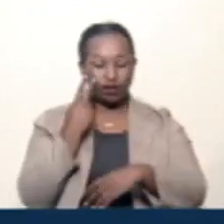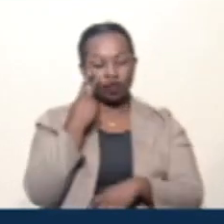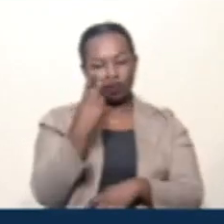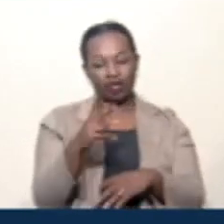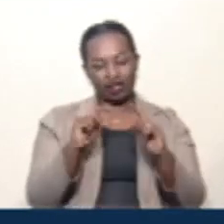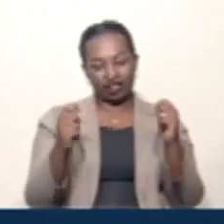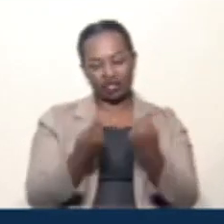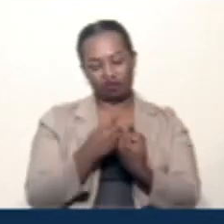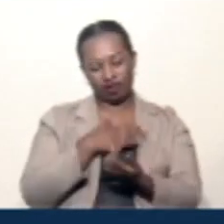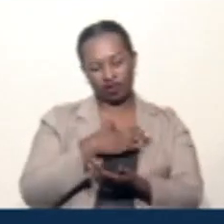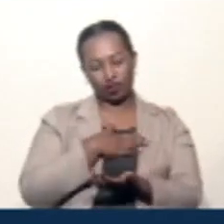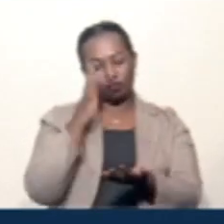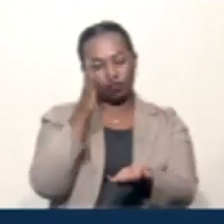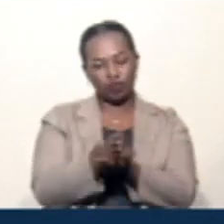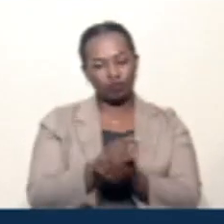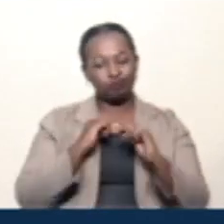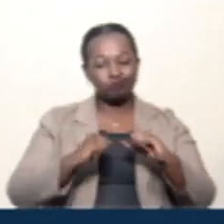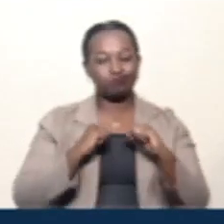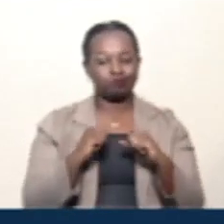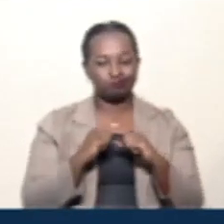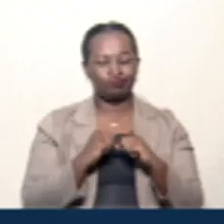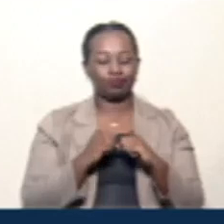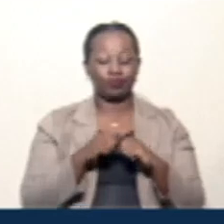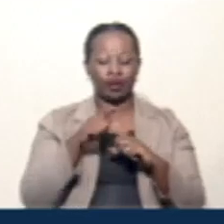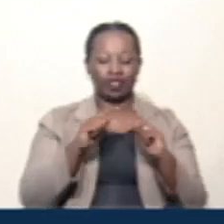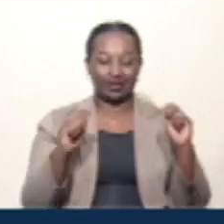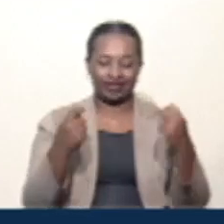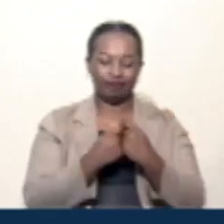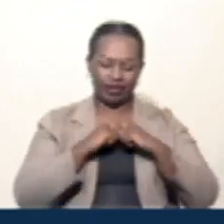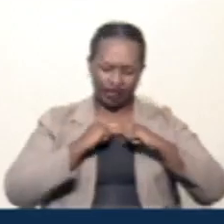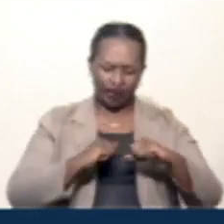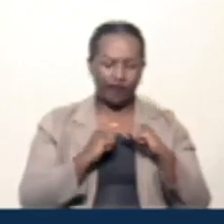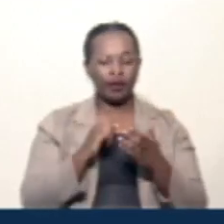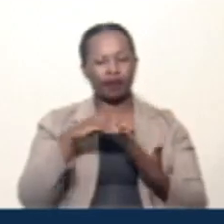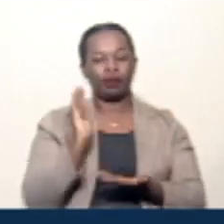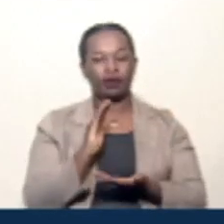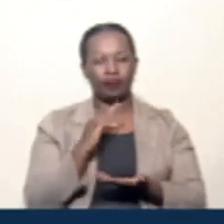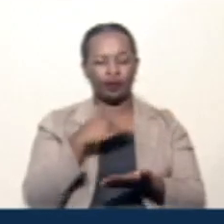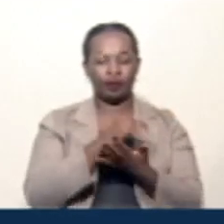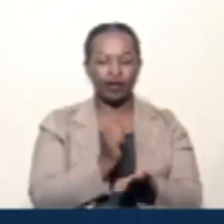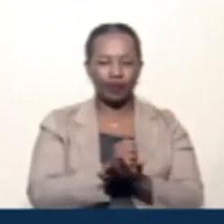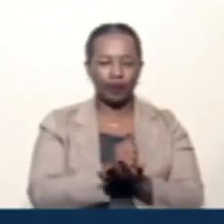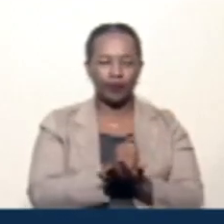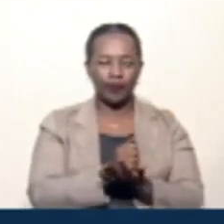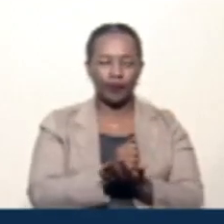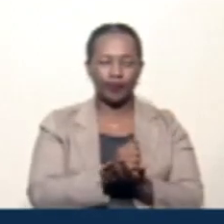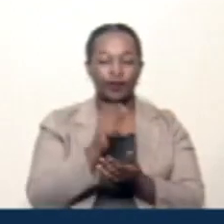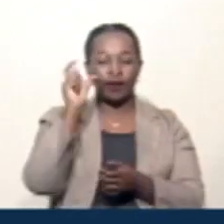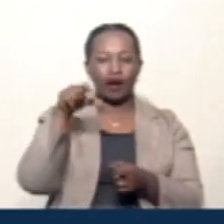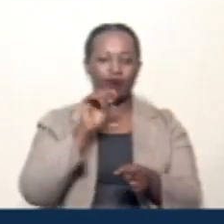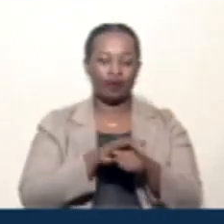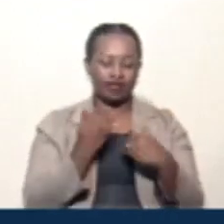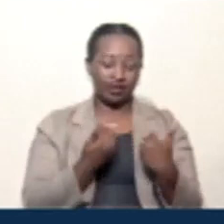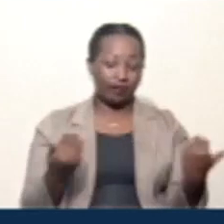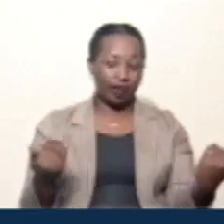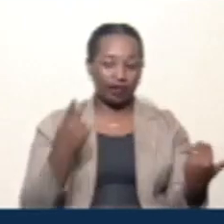usanga ikipe yacu mu byukuri irakomeye. Ikipe irakomeye cyane cyane ko abenshi nabantu